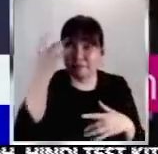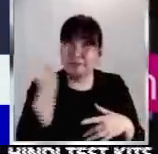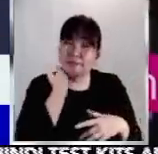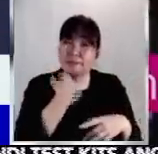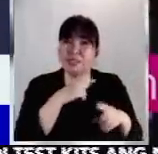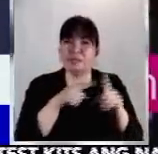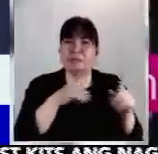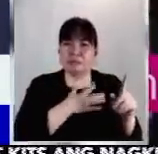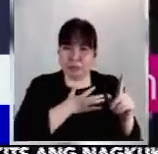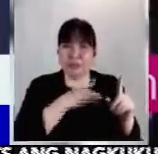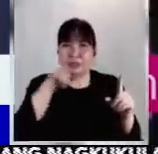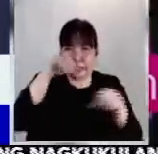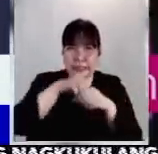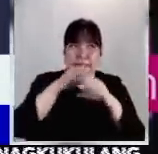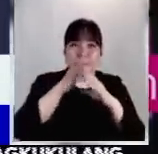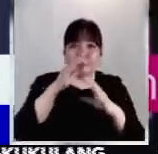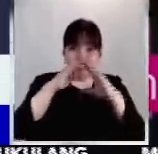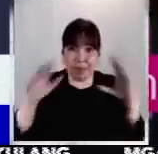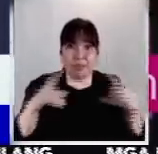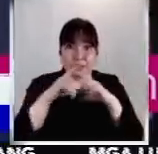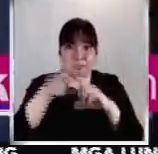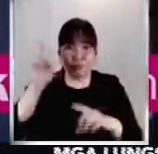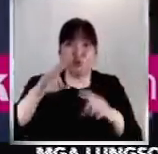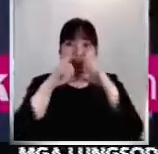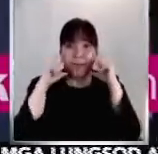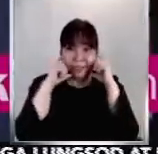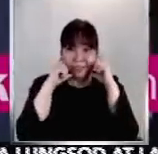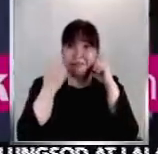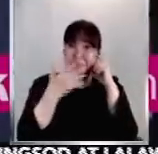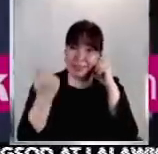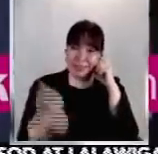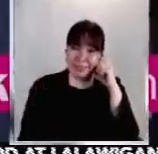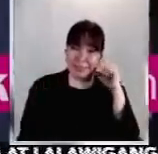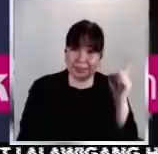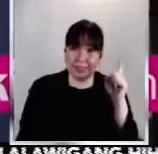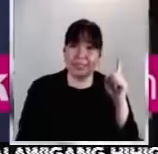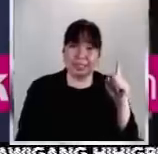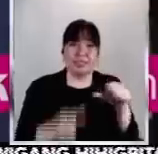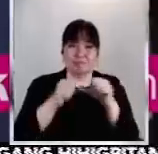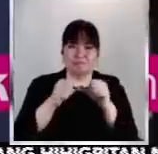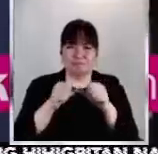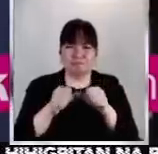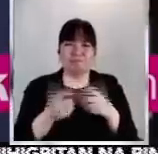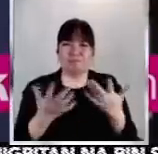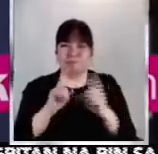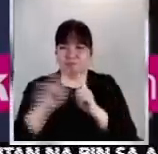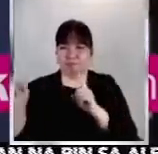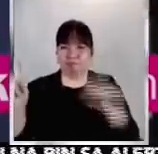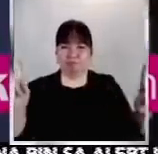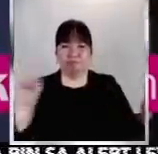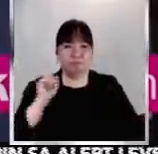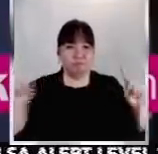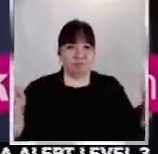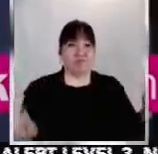sa loob ng bahay, sumuot ng mask. At siyempre, patuloy nga ang social distancing at